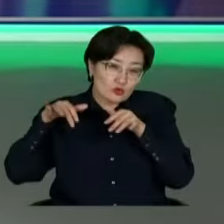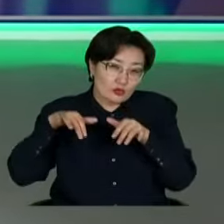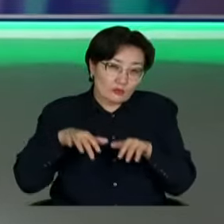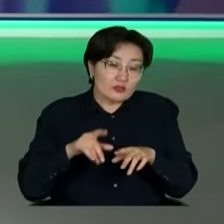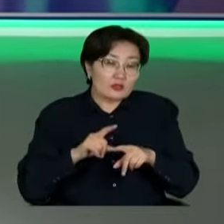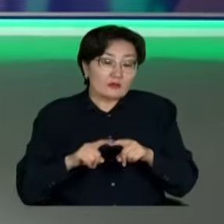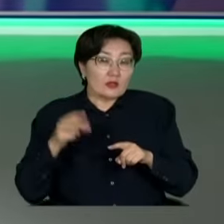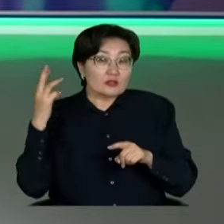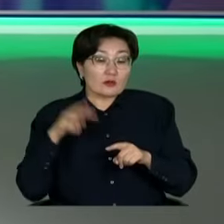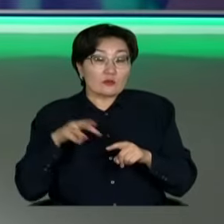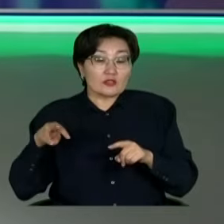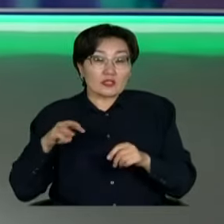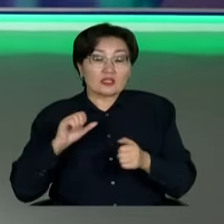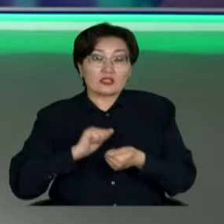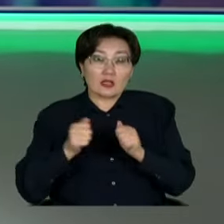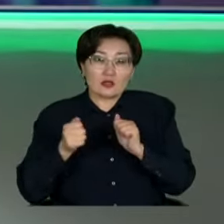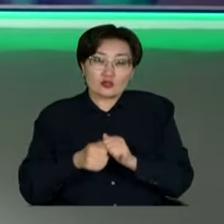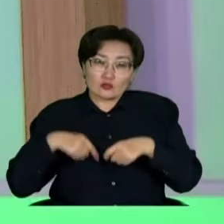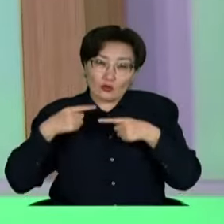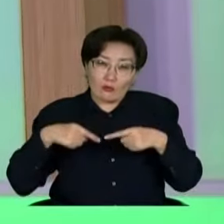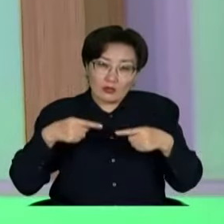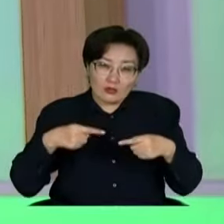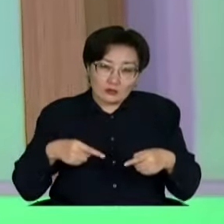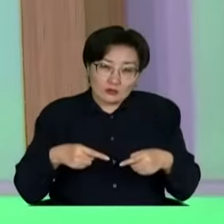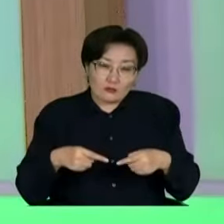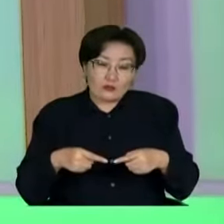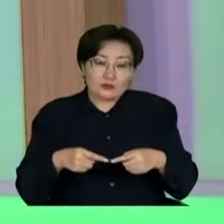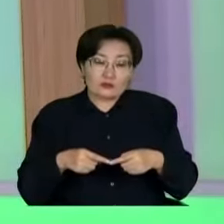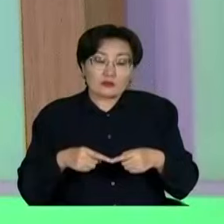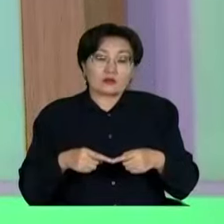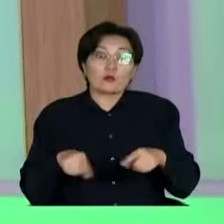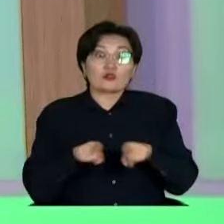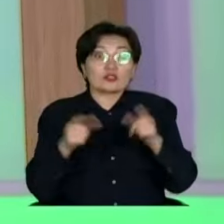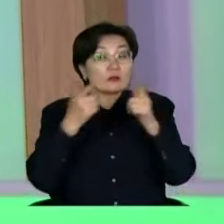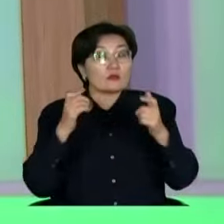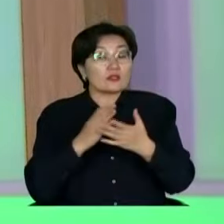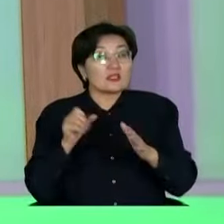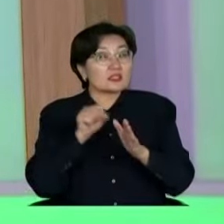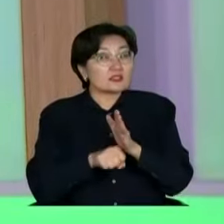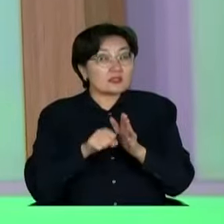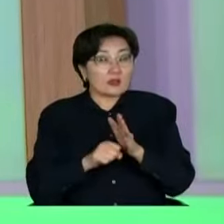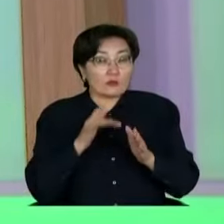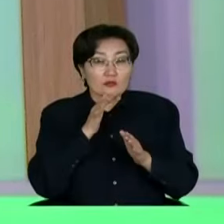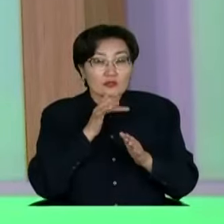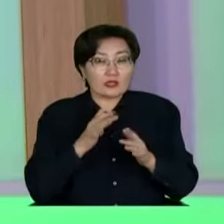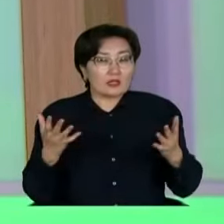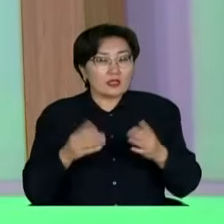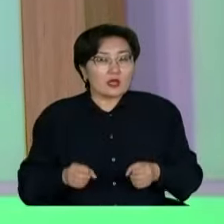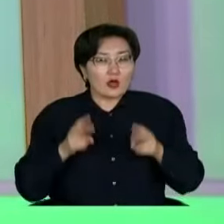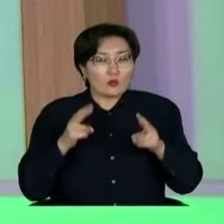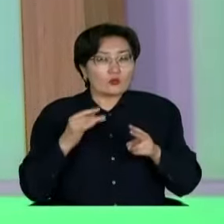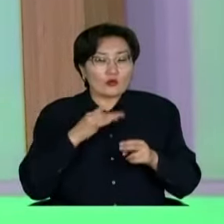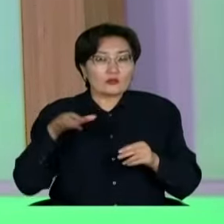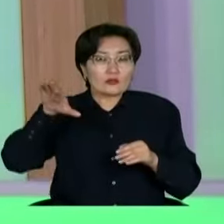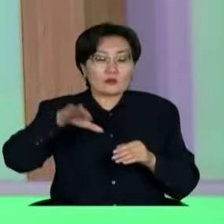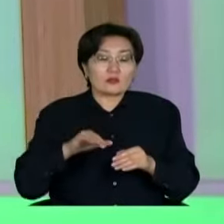жуықта Медеу жақтан тастон болады деген ақпарлар болды, өздеріңіз білесіздер. Таудан қысқы мезгілде қандай қауіп көп болады?